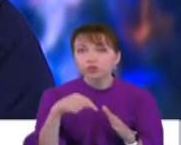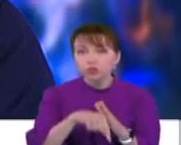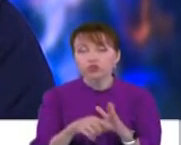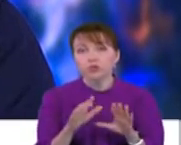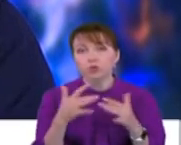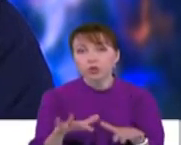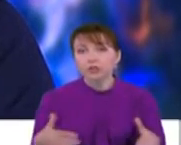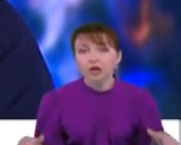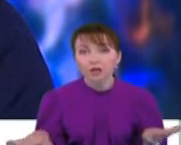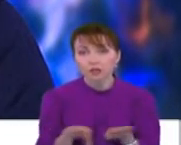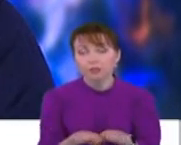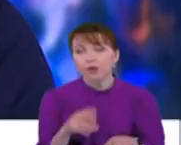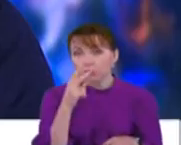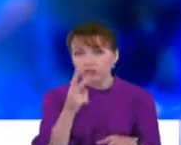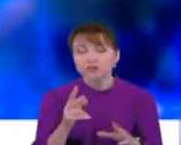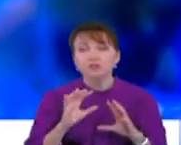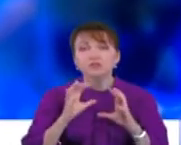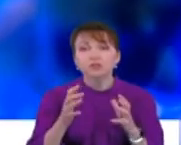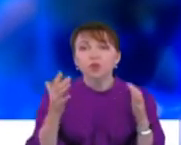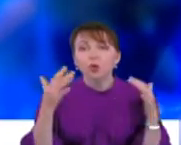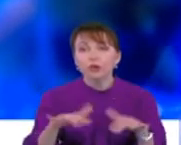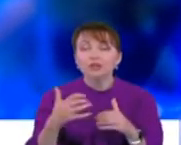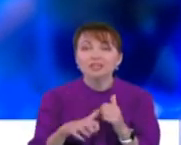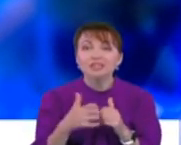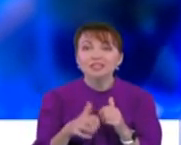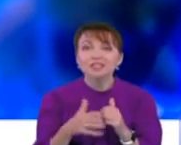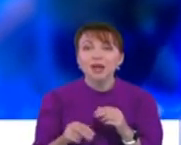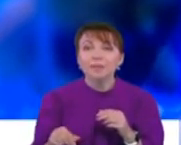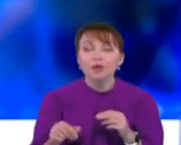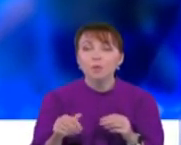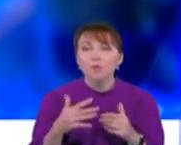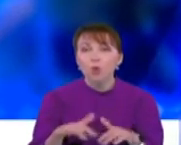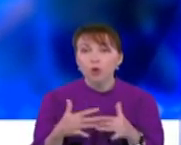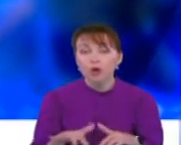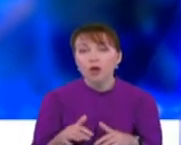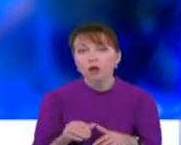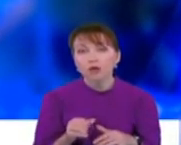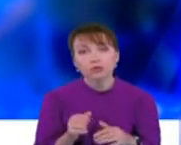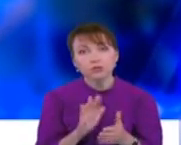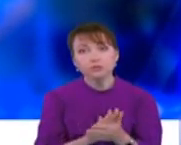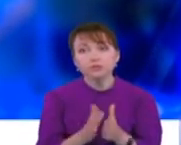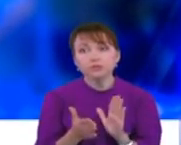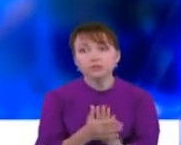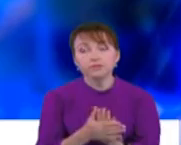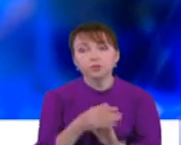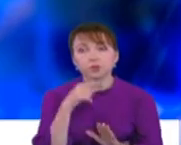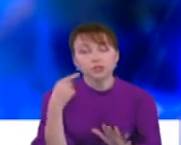Ви подивіться, в Світовому океані, в тому ж Середземному морі, навіть в Сирійському конфлікті, позиції Росії дуже слабкі. Їх цих